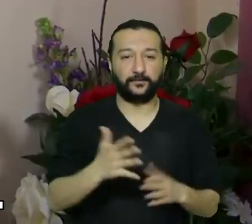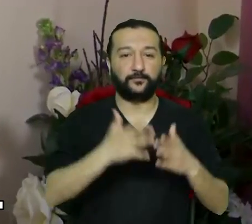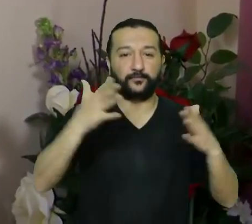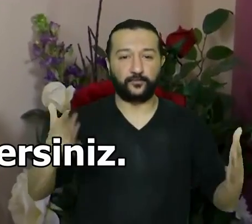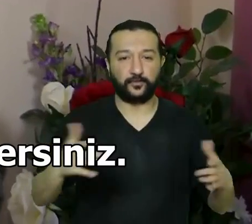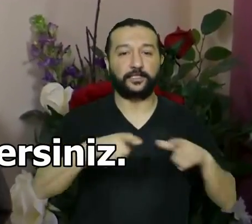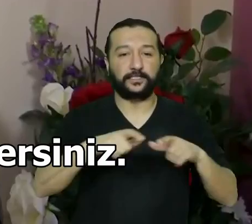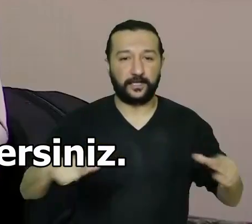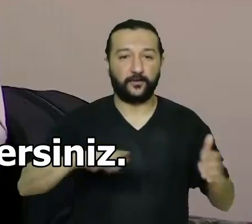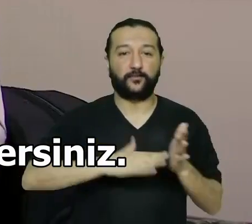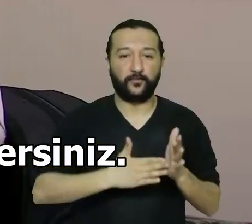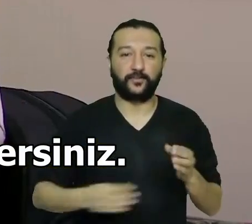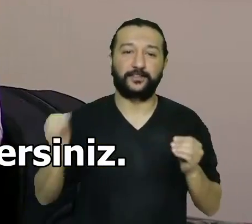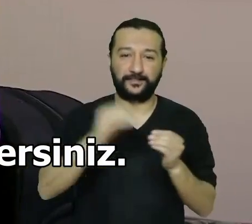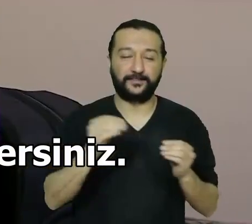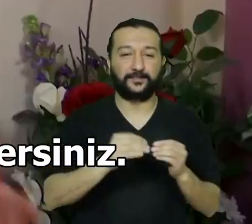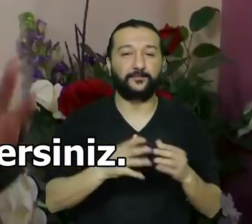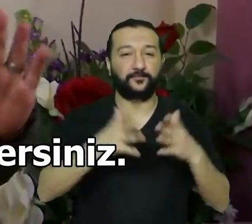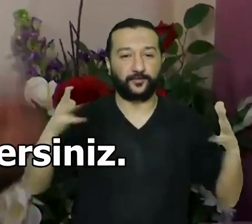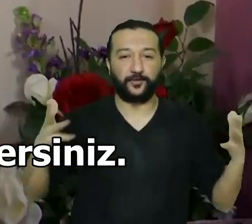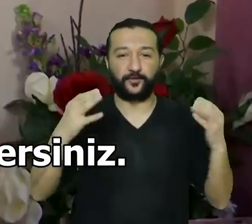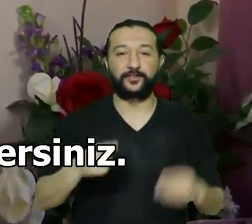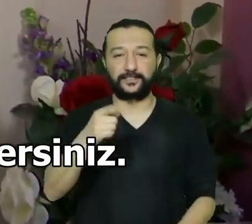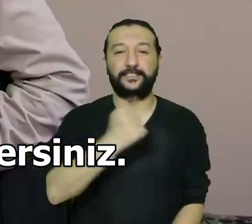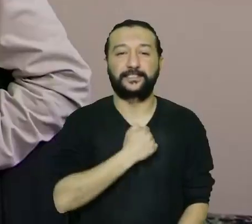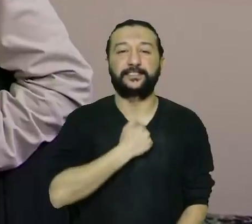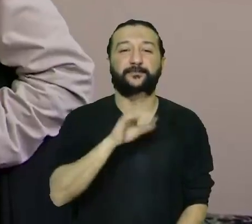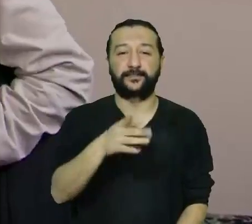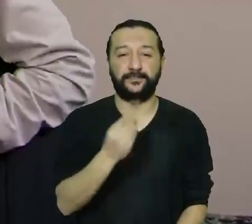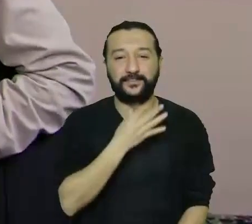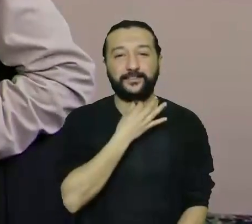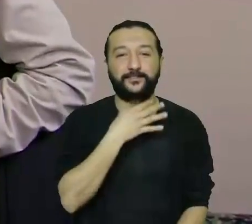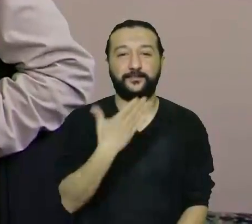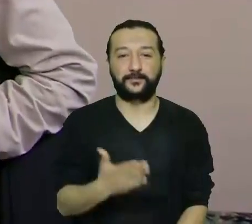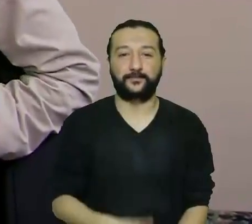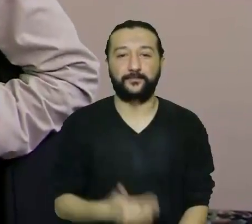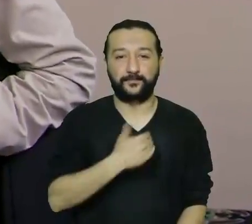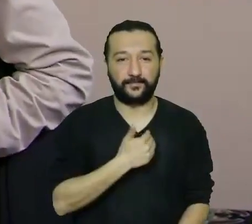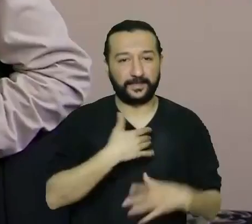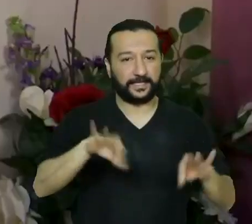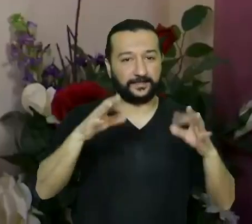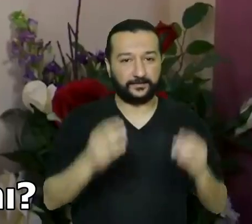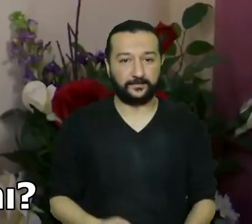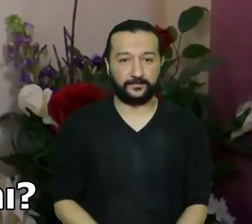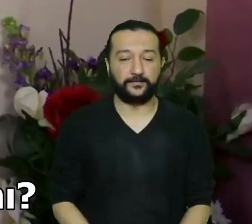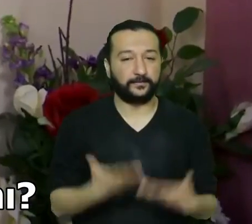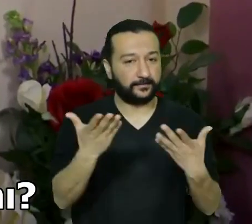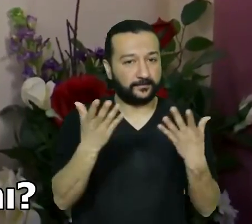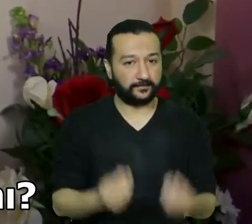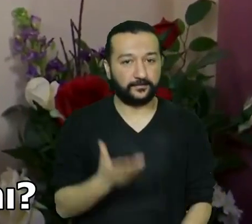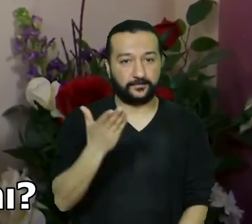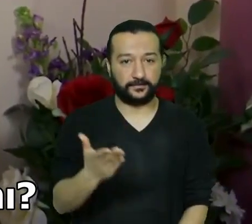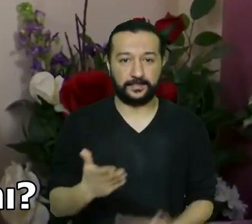Yarın holdü, mutfaktı, bir salona falan gideceksiniz. Canınız sıkma. Teşekkür ederim. Ben hazırlanayım o zaman. Peki